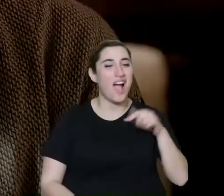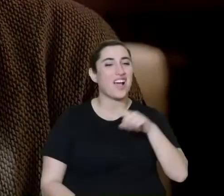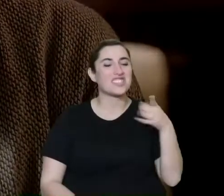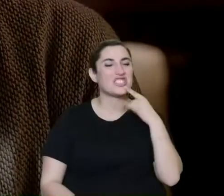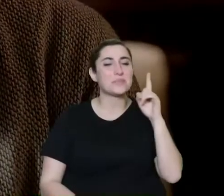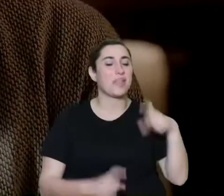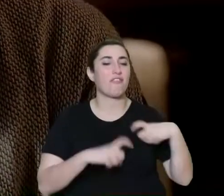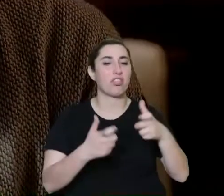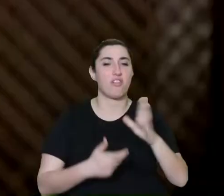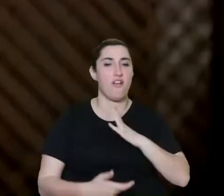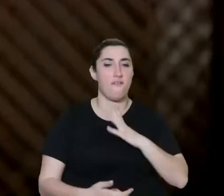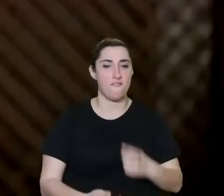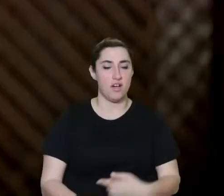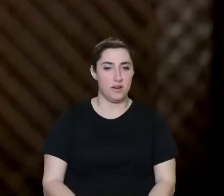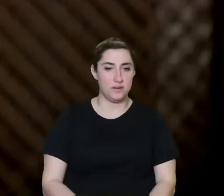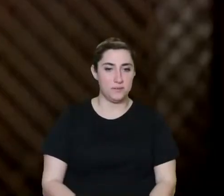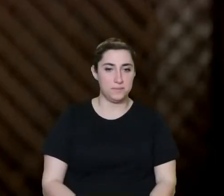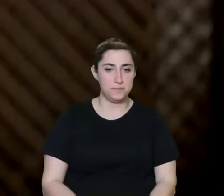Hakkınızda çirkin bir iftira vardır.